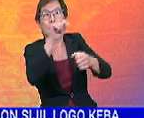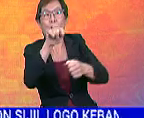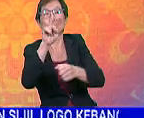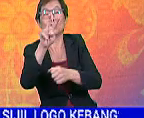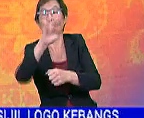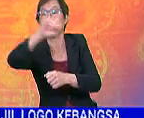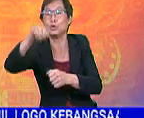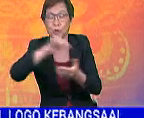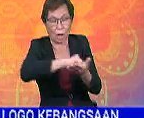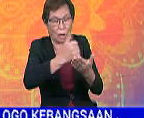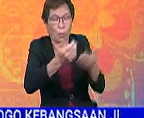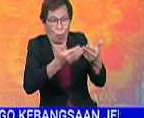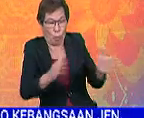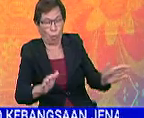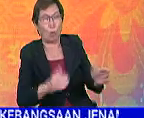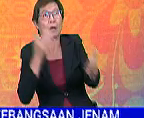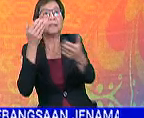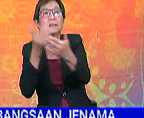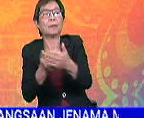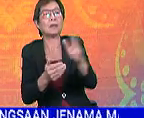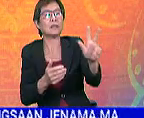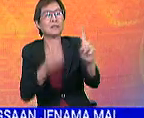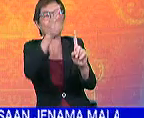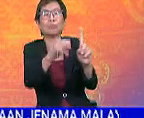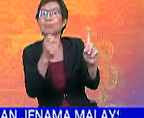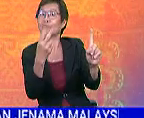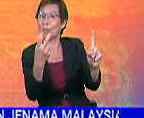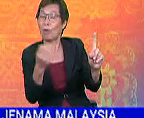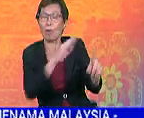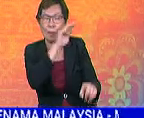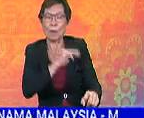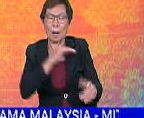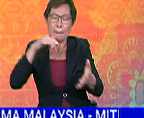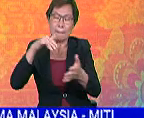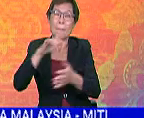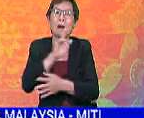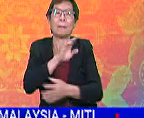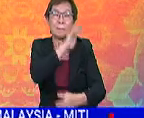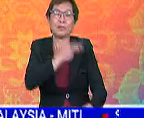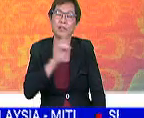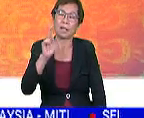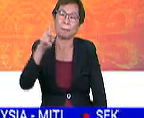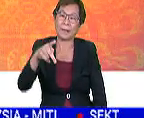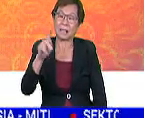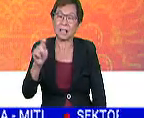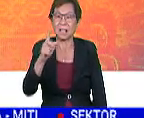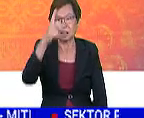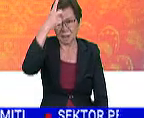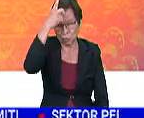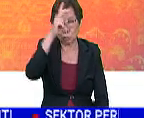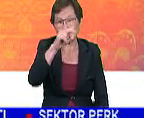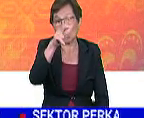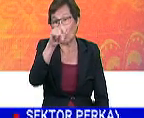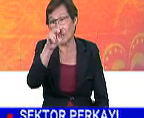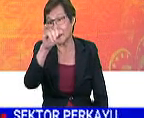juta akaun yang dibuka setakat 31 disember lalu menteri pengajian tinggi Datuk Seri dr norurini Ahmad berkata instrumen